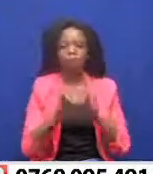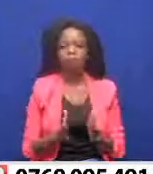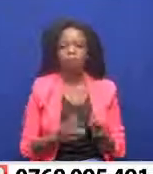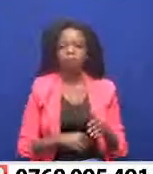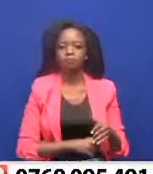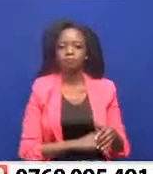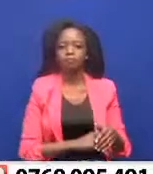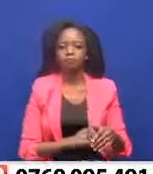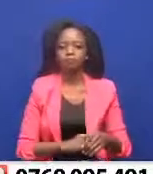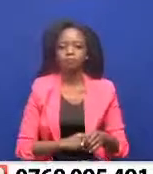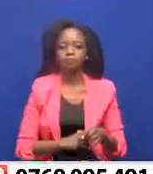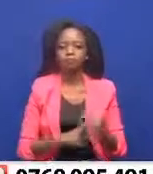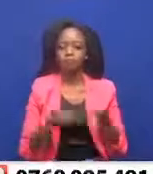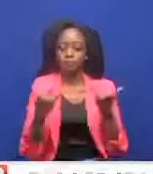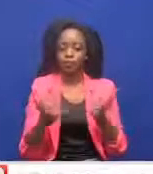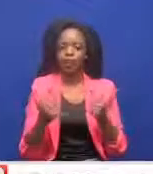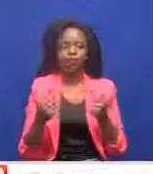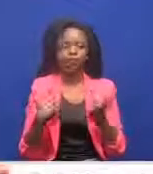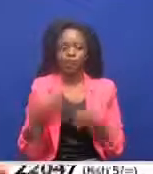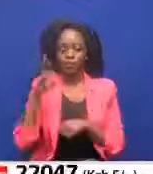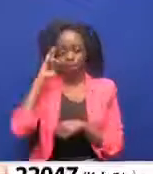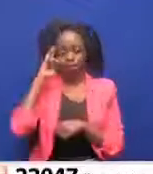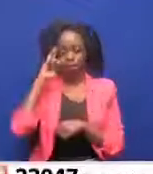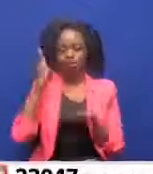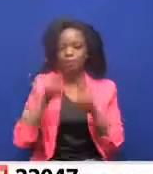Unajua iko ni kama sasa ilifanyika jana kwangu.